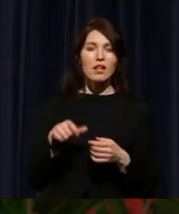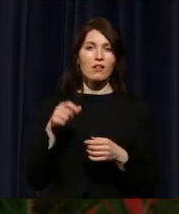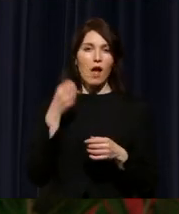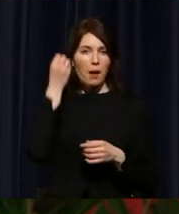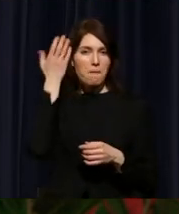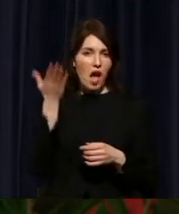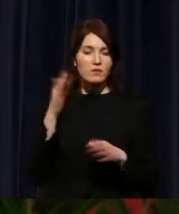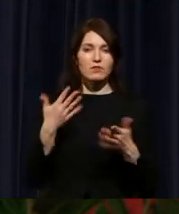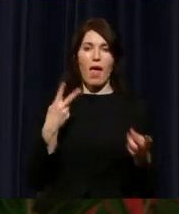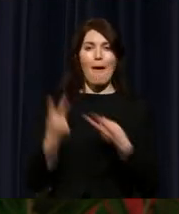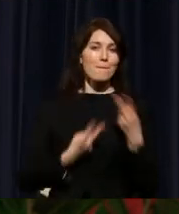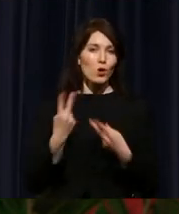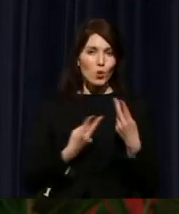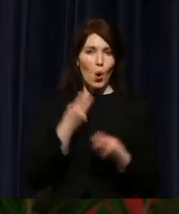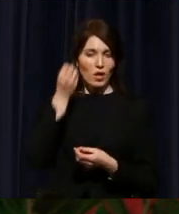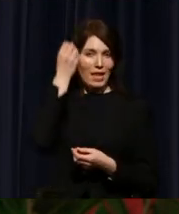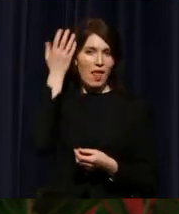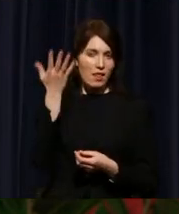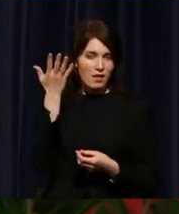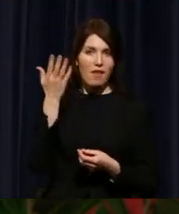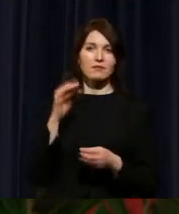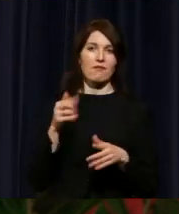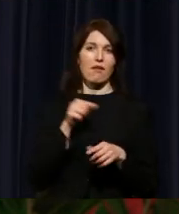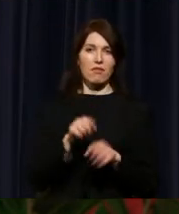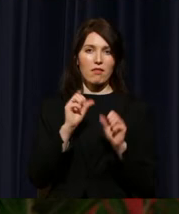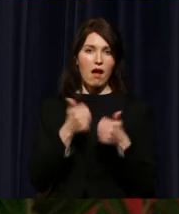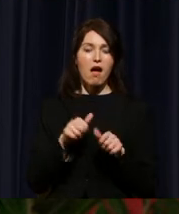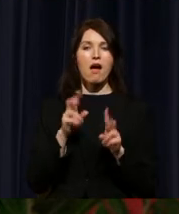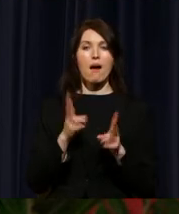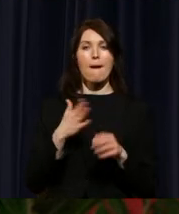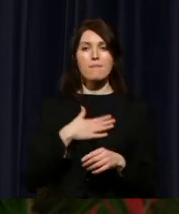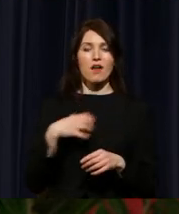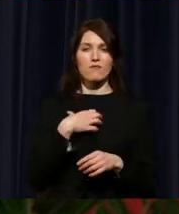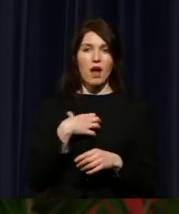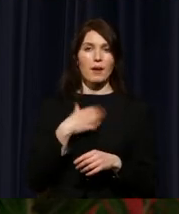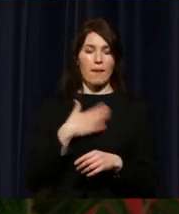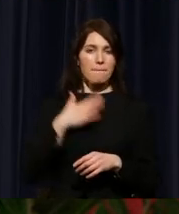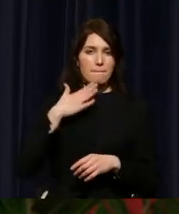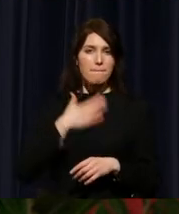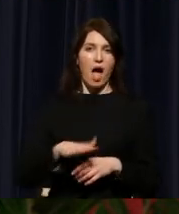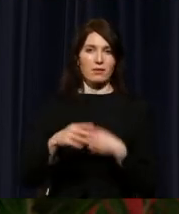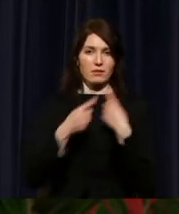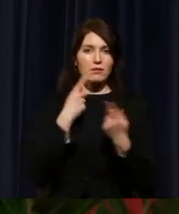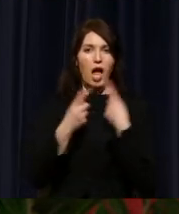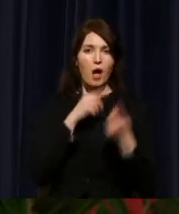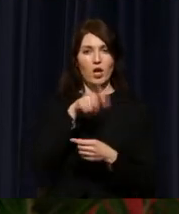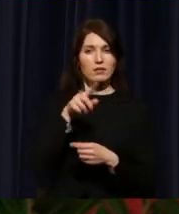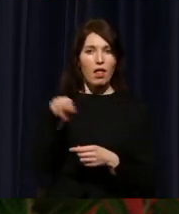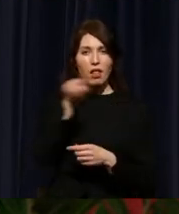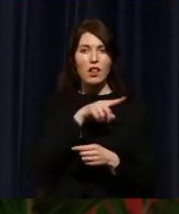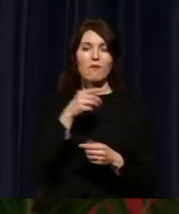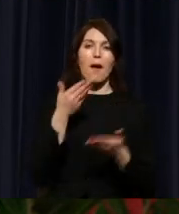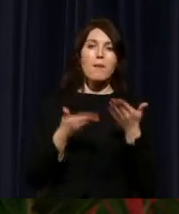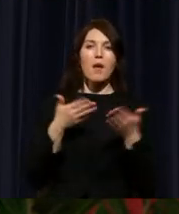prasmes, vai emocionālā inteliģence, vai tam līdzīgi, man patīk, es nezinu, sarunāties cilvēkiem,